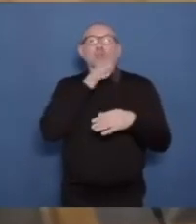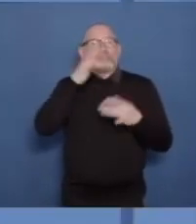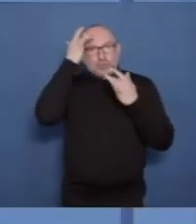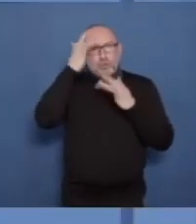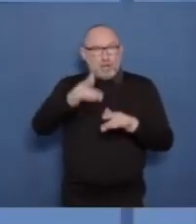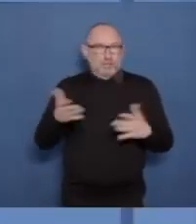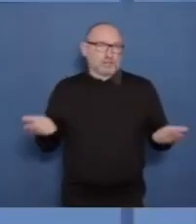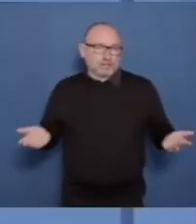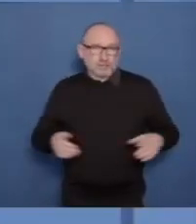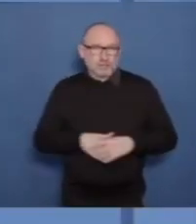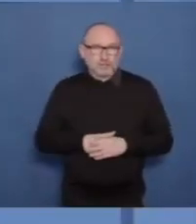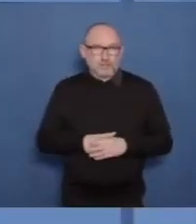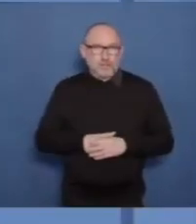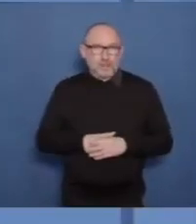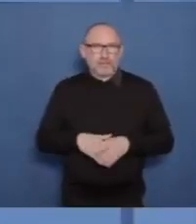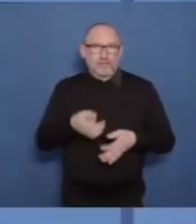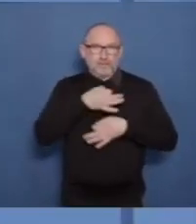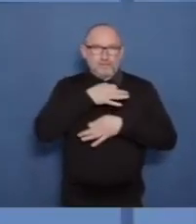Herr Warwick, ich weiß nicht, ob Sie